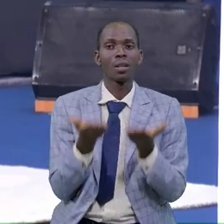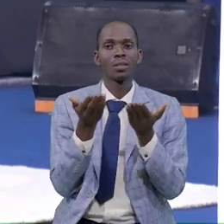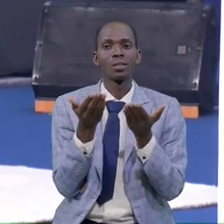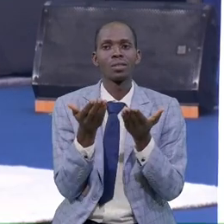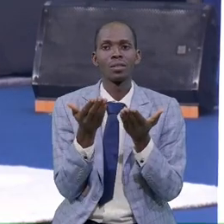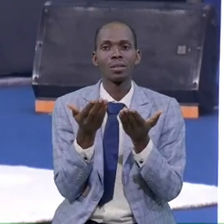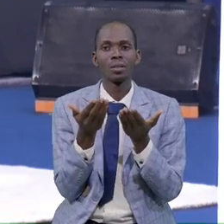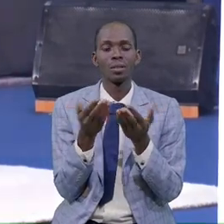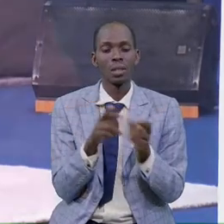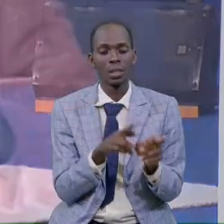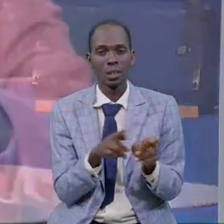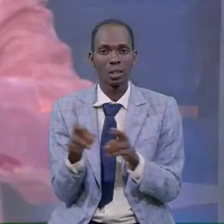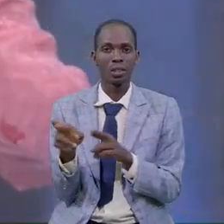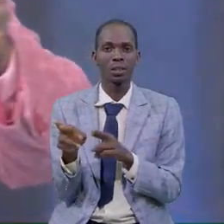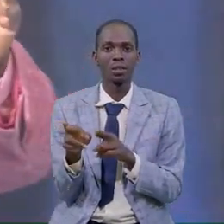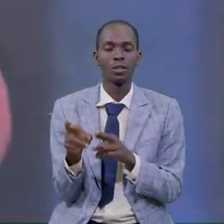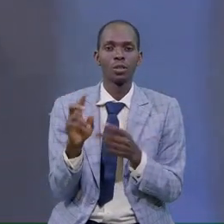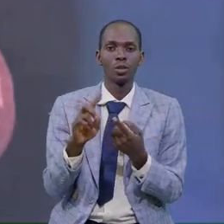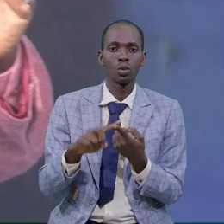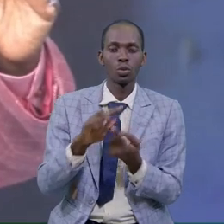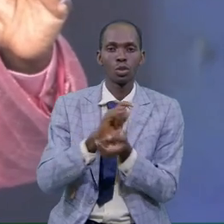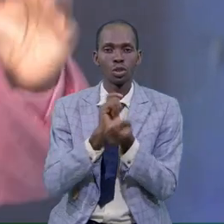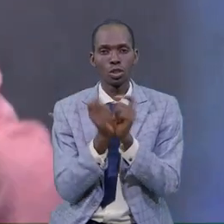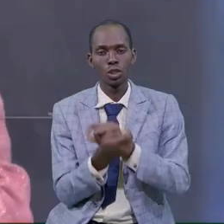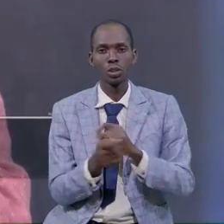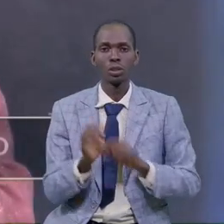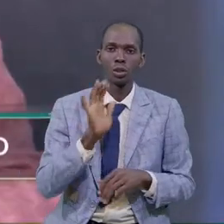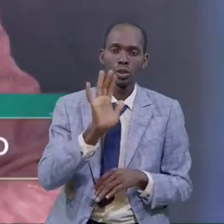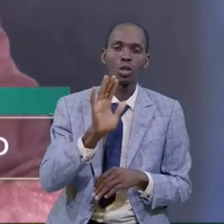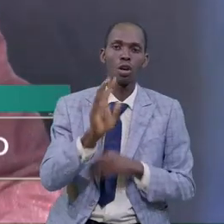Debout, prêt à changer ton monde.